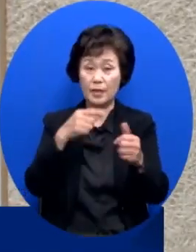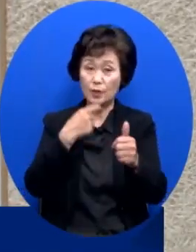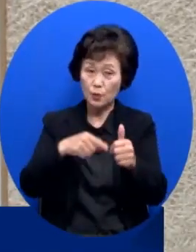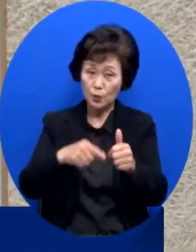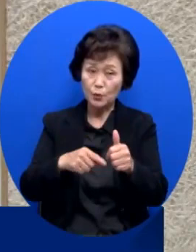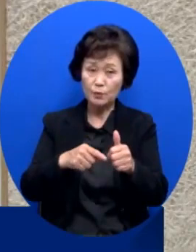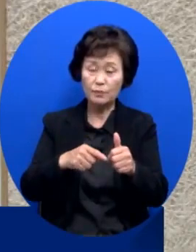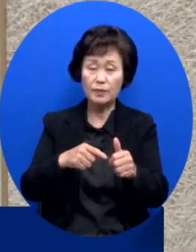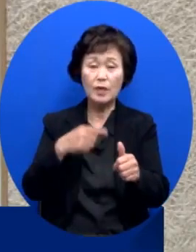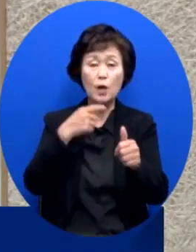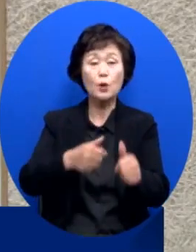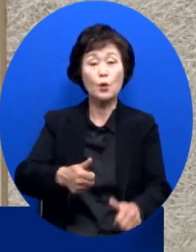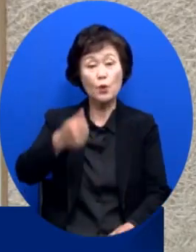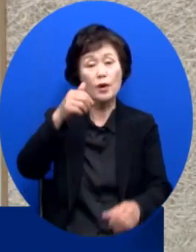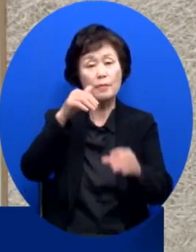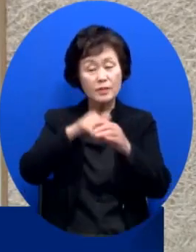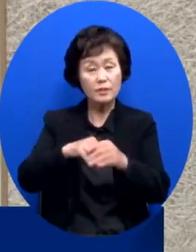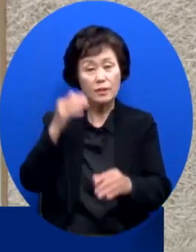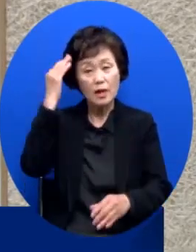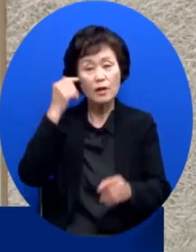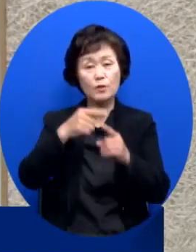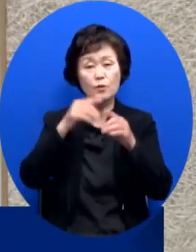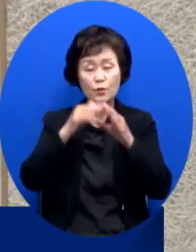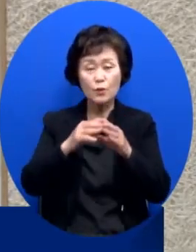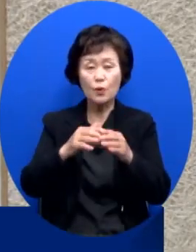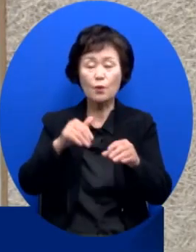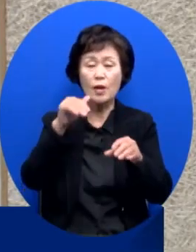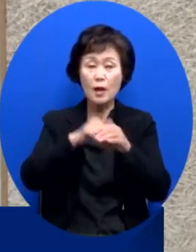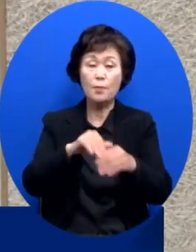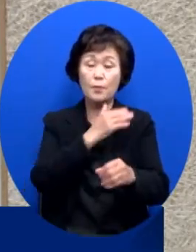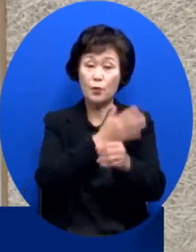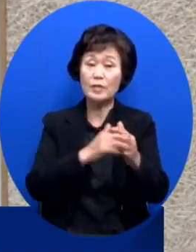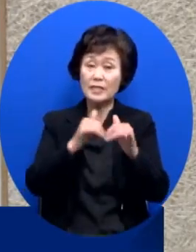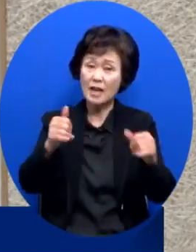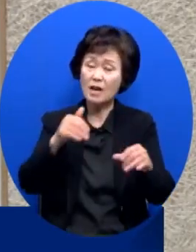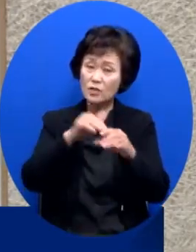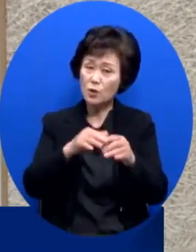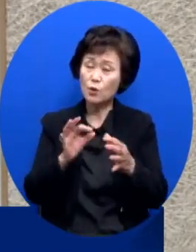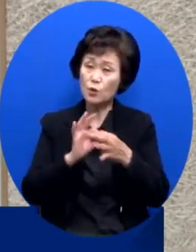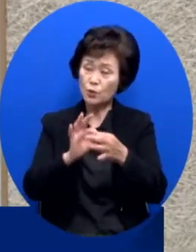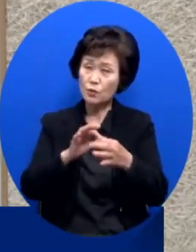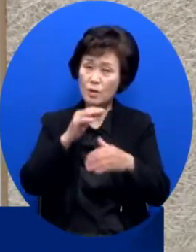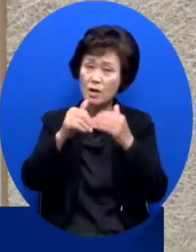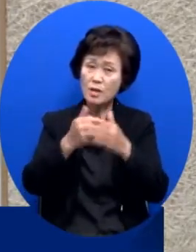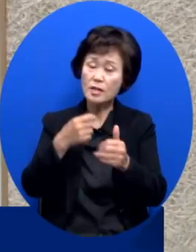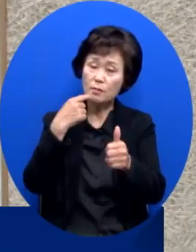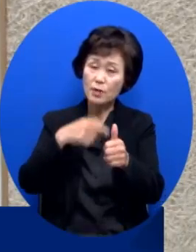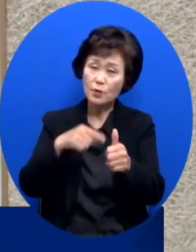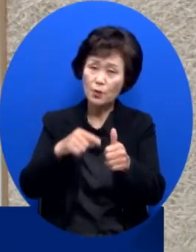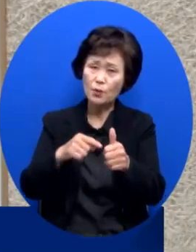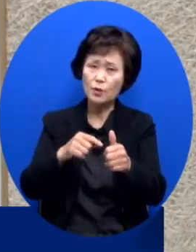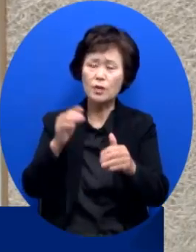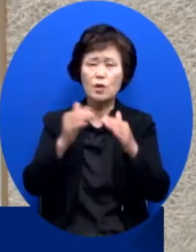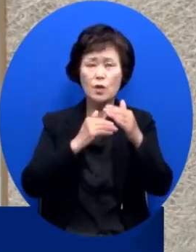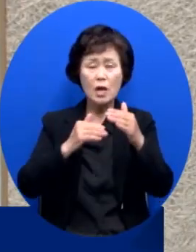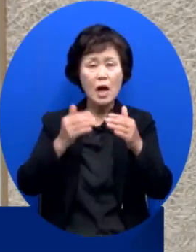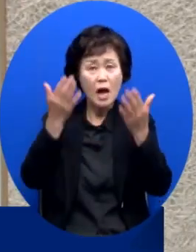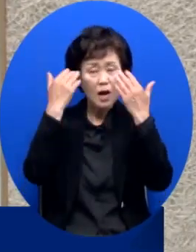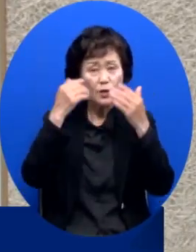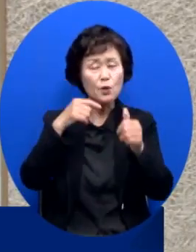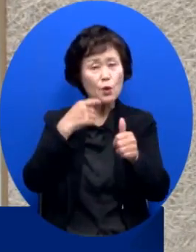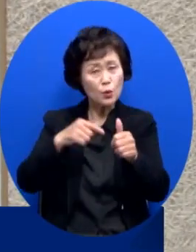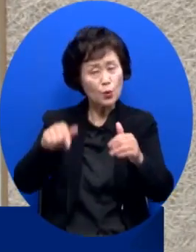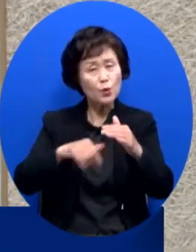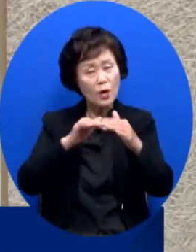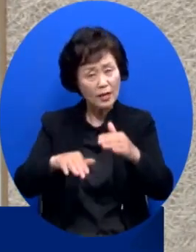선거, 유권자 한국교회 유권자 운동을 통해서 이러한 하나님의 교육이 이 공교육 안에서도 펼쳐질